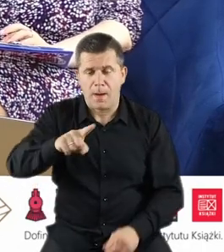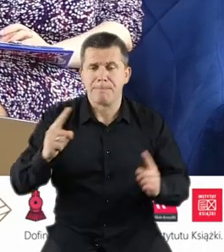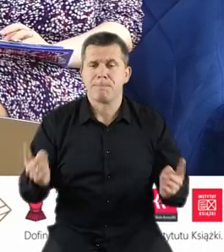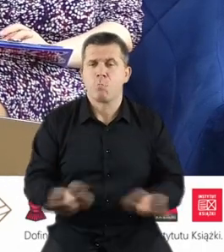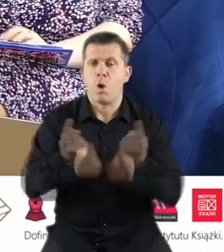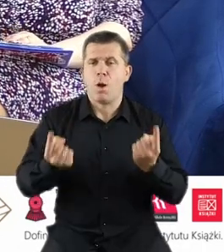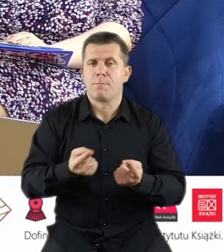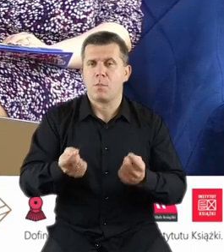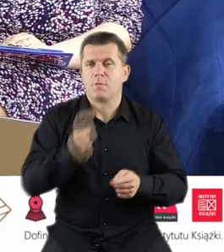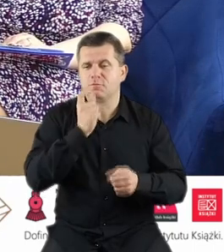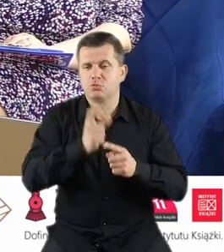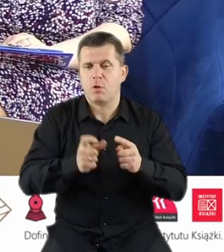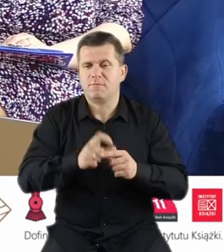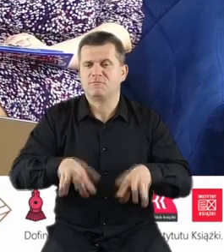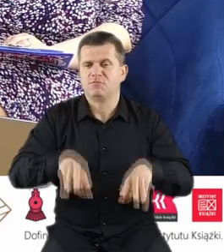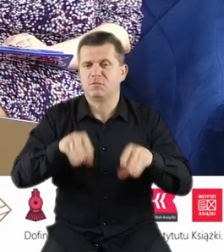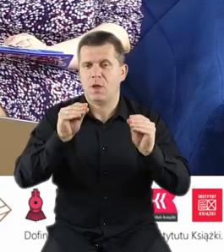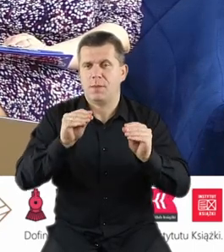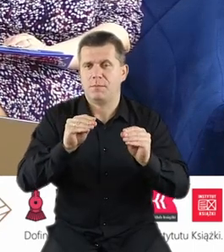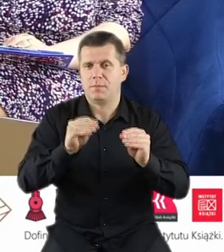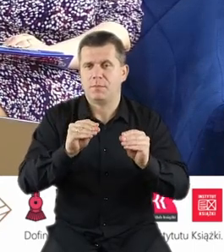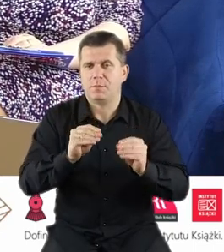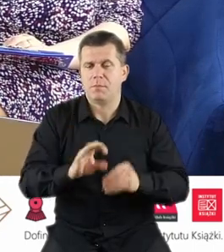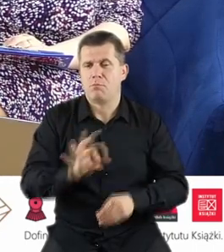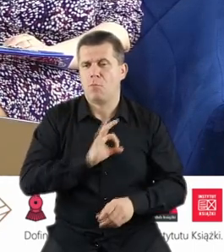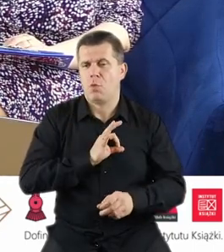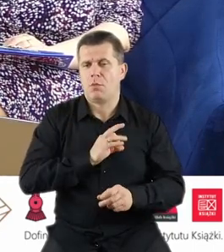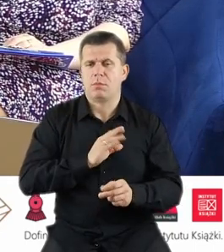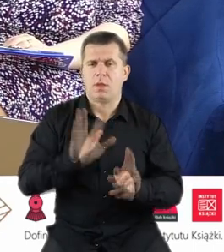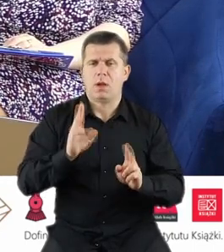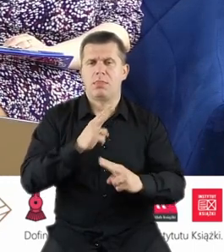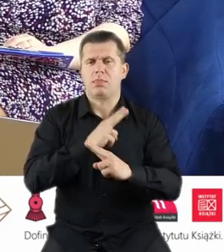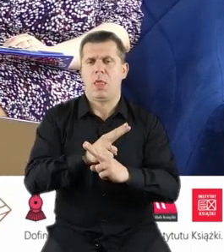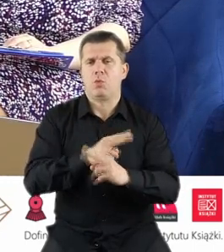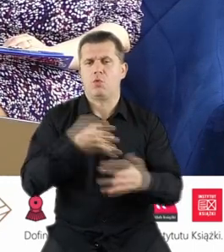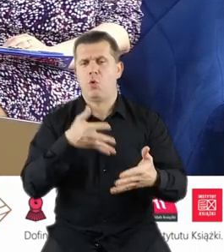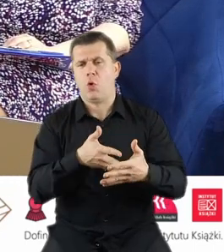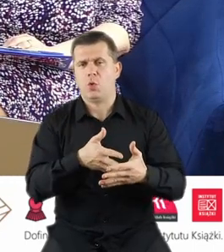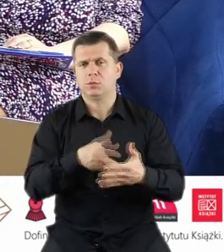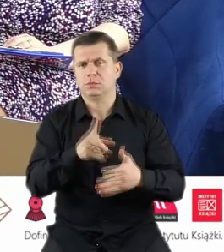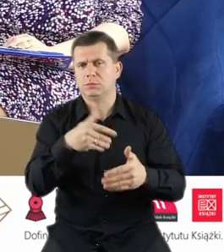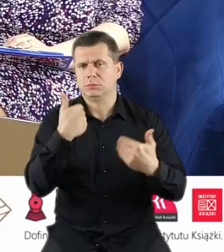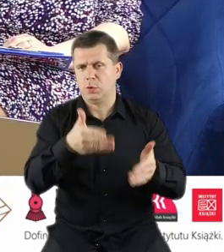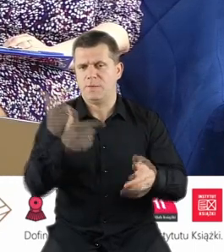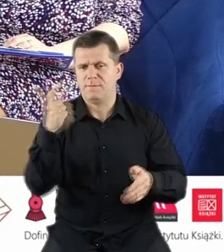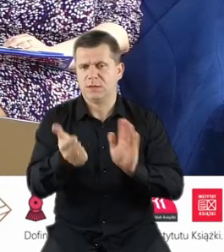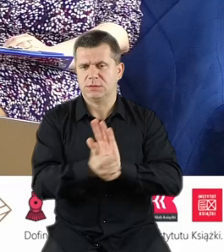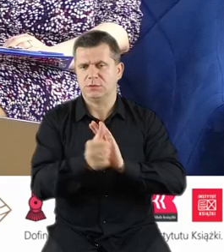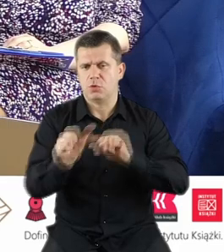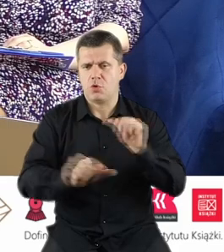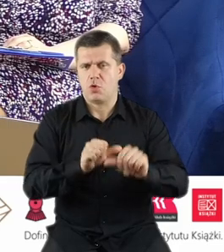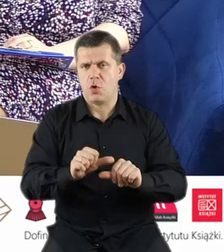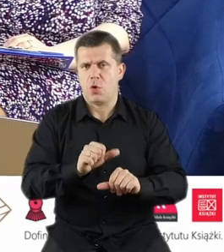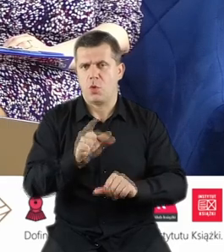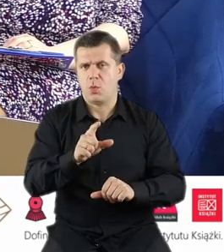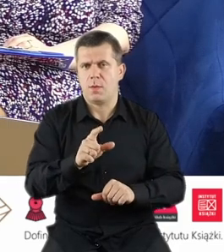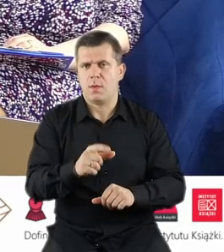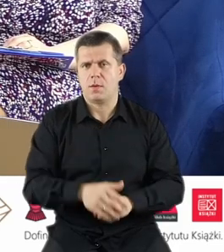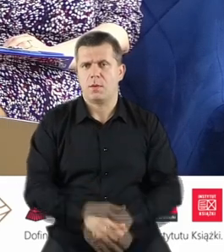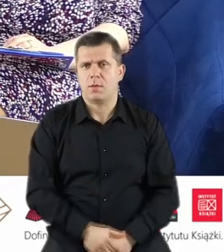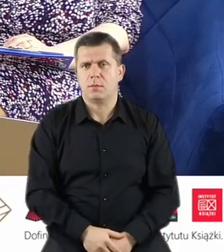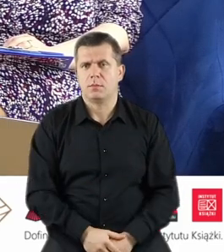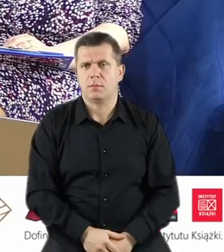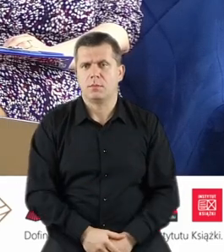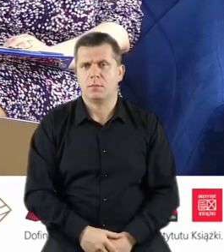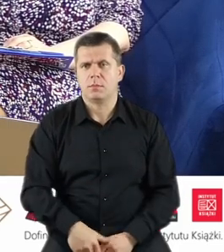słowem wstępu, bardzo subiektywna moja ocena, Tak. kiedy pan dostał Wielki Kaliber w 2016 Tak, roku, tak, tak. to wielki kaliber czytelników